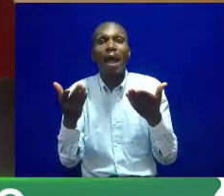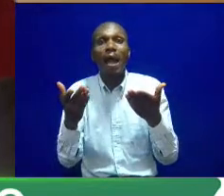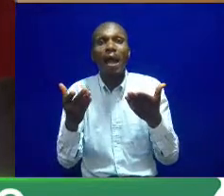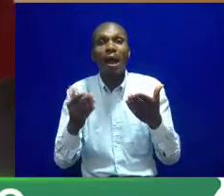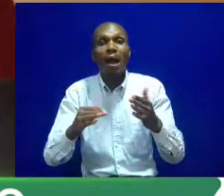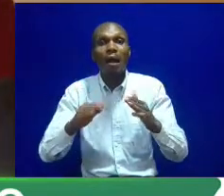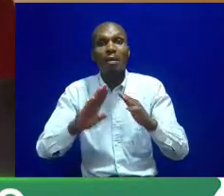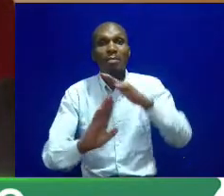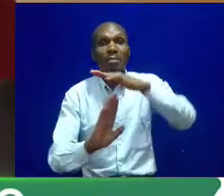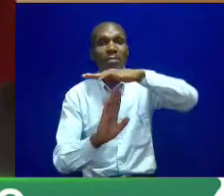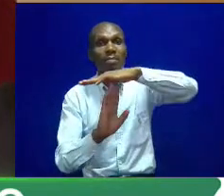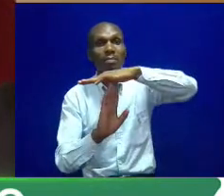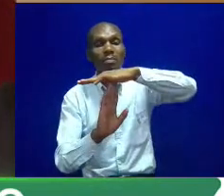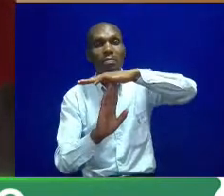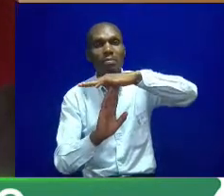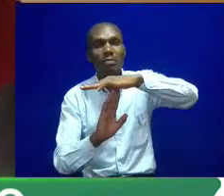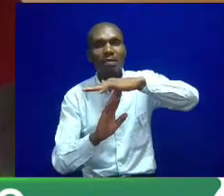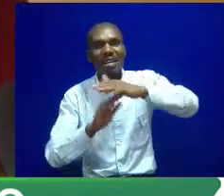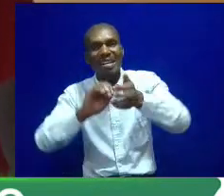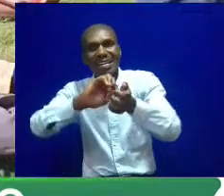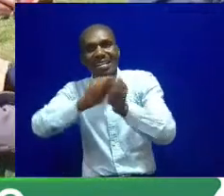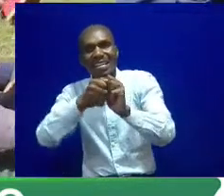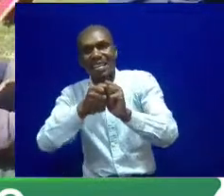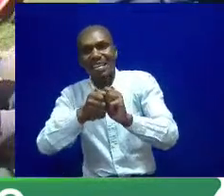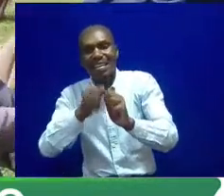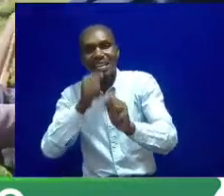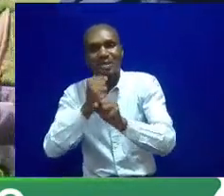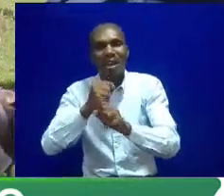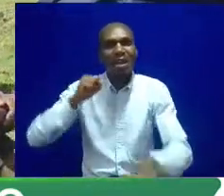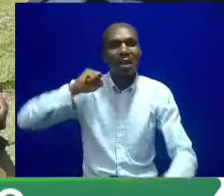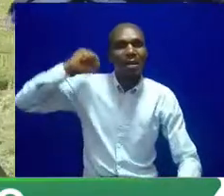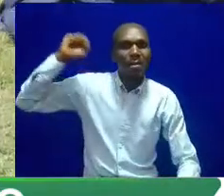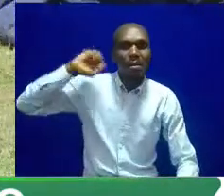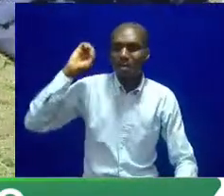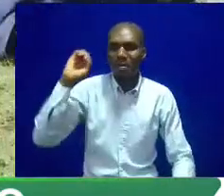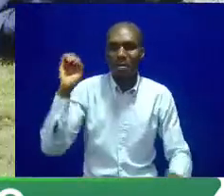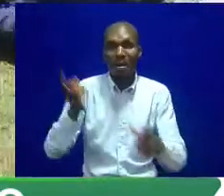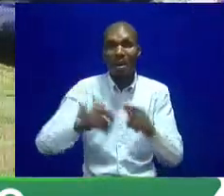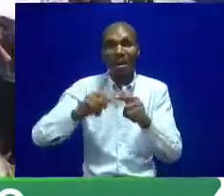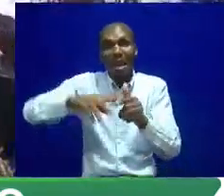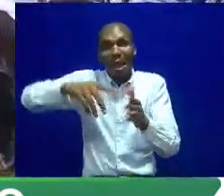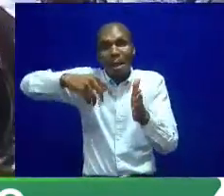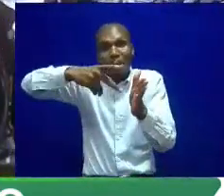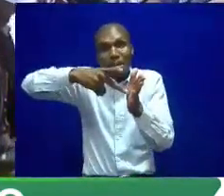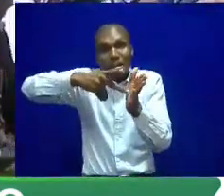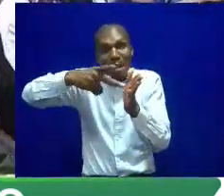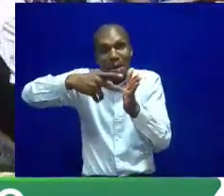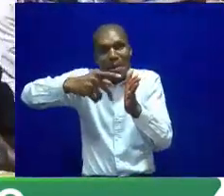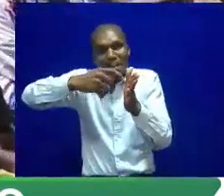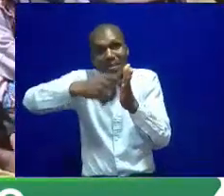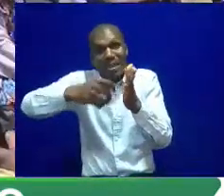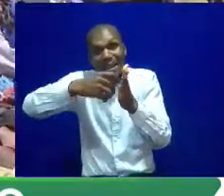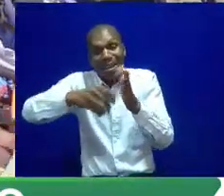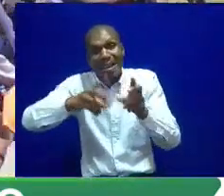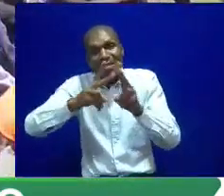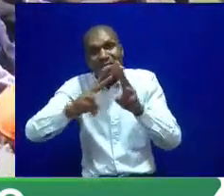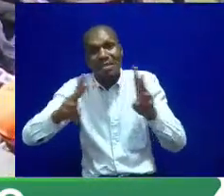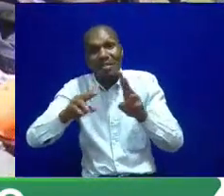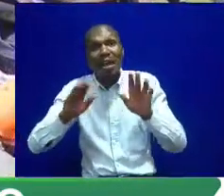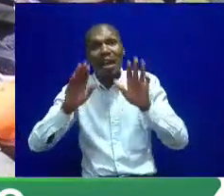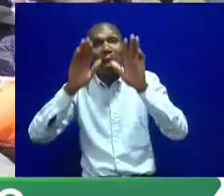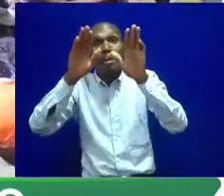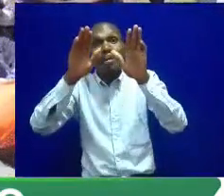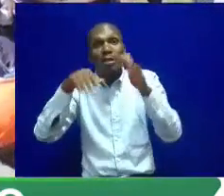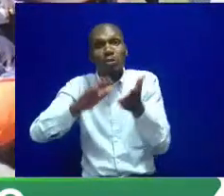naenituko yeonchora yaaba naenenda manganasi asi Ugo haka nebangase kiromo kenya no kwenge nchone na sogo kine uchumi